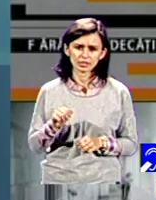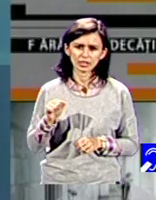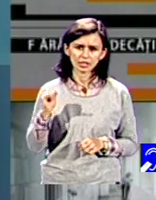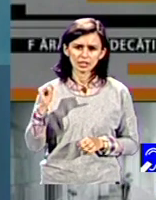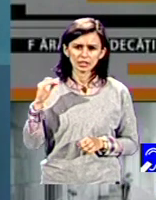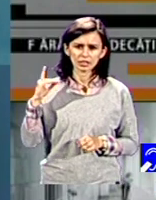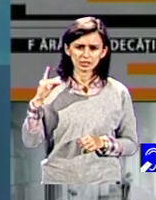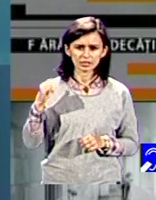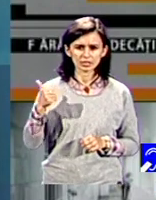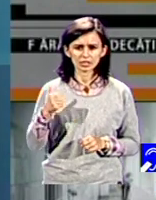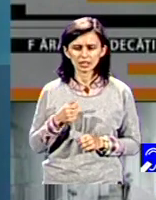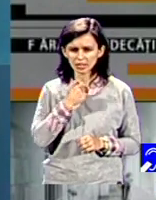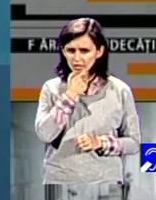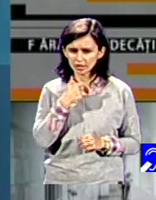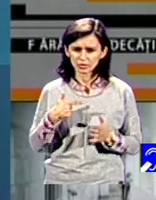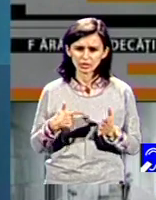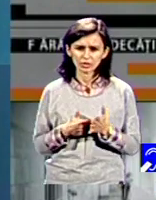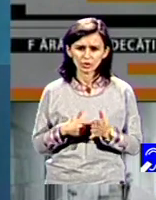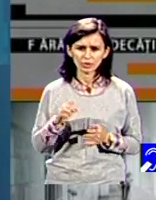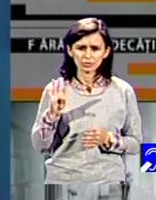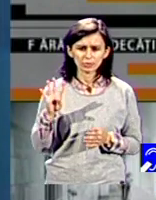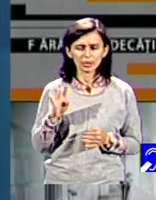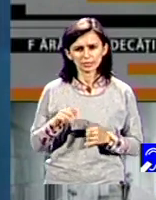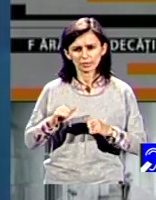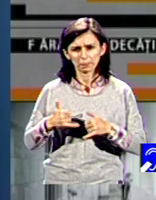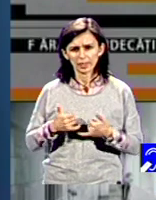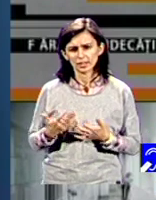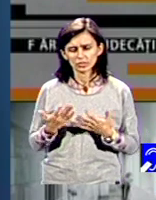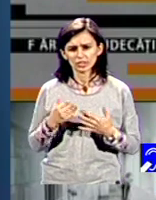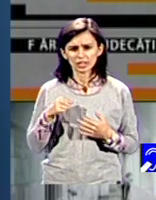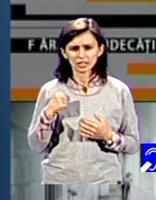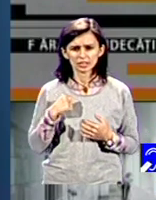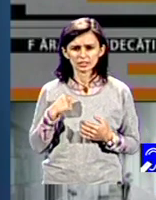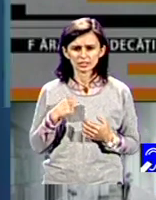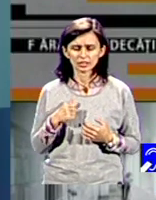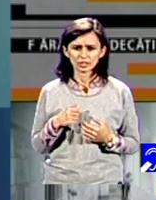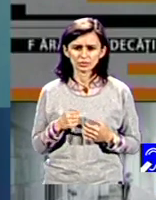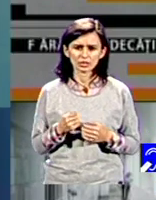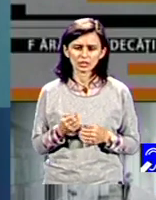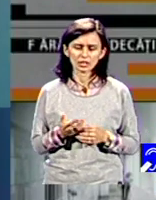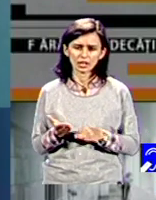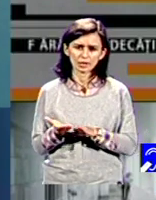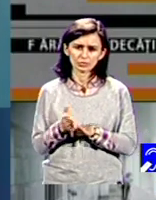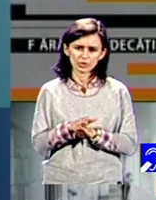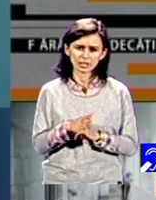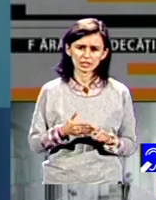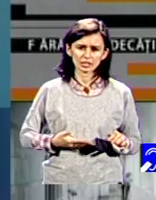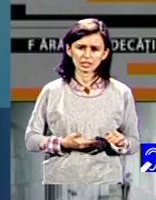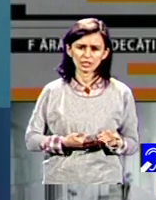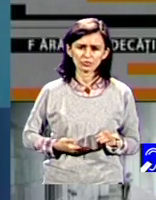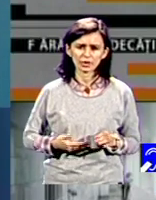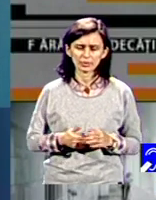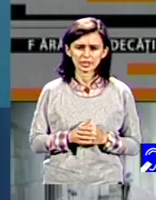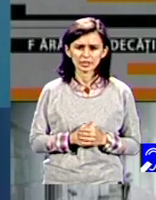2004 dacă nu mă înșel e acel caz în care până la urmă tânărul Acela a murit de foame personalul medical e vorba